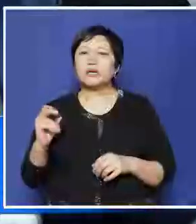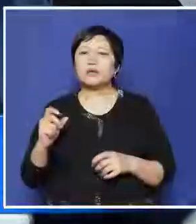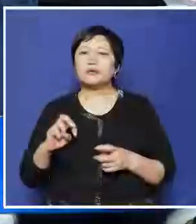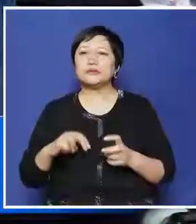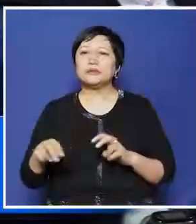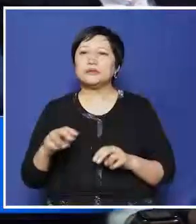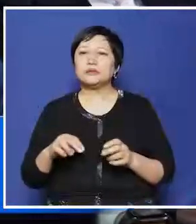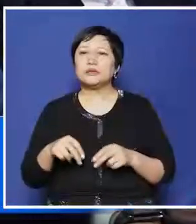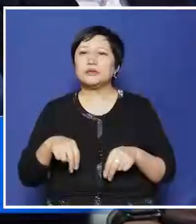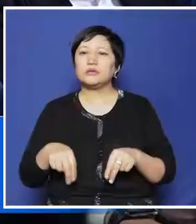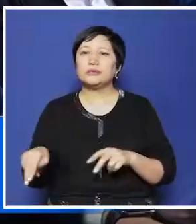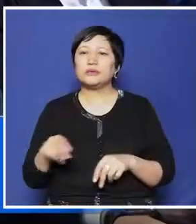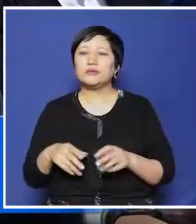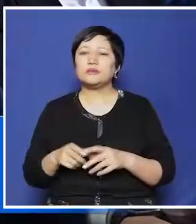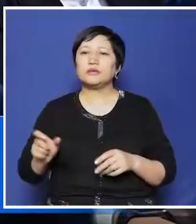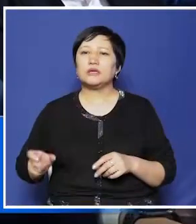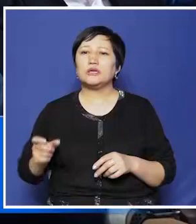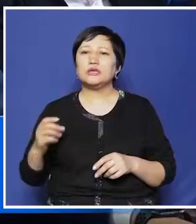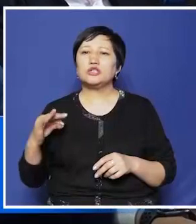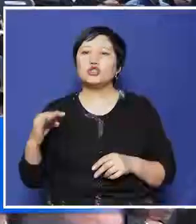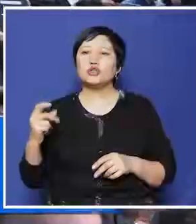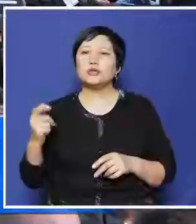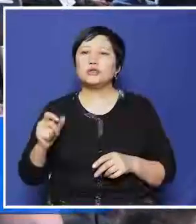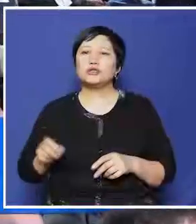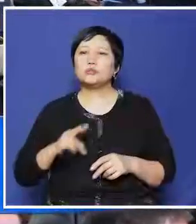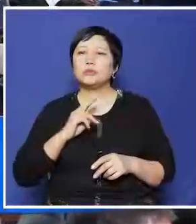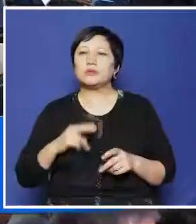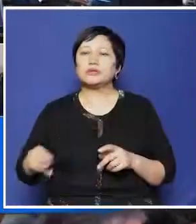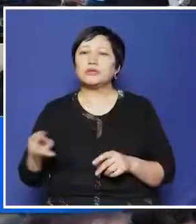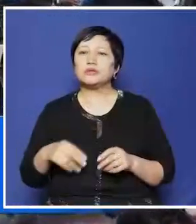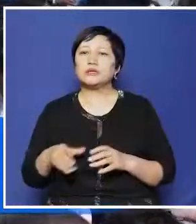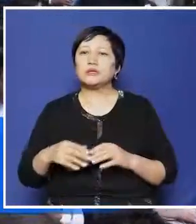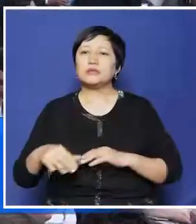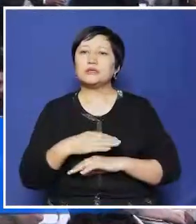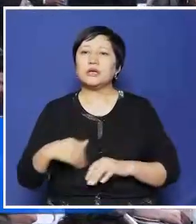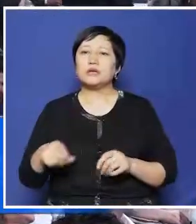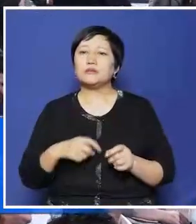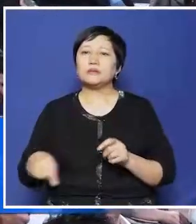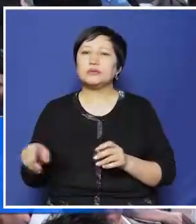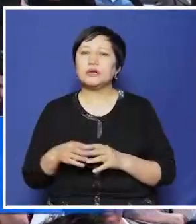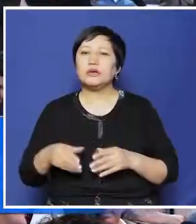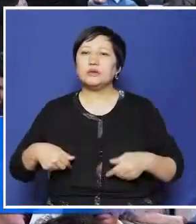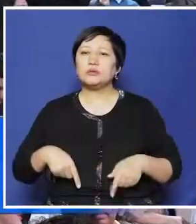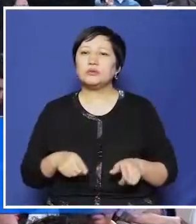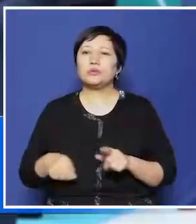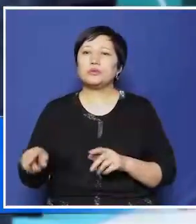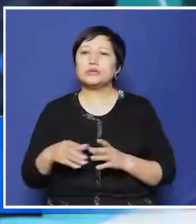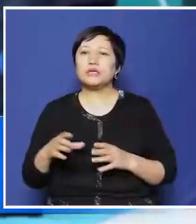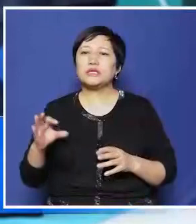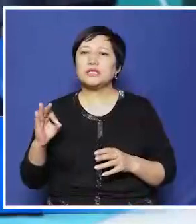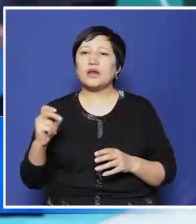аудандық мәслихатының депутаттығына кандидат Жұлдыз Жұманқызы саяси алаңдағы алғашқы қадамын туып өскен жері